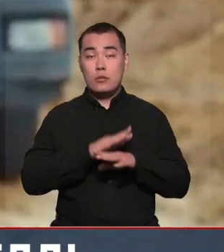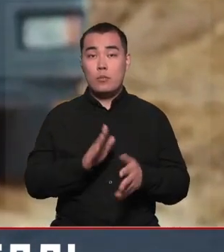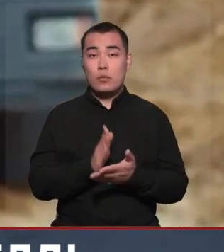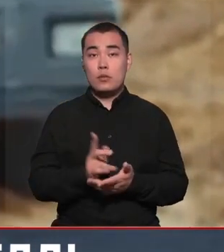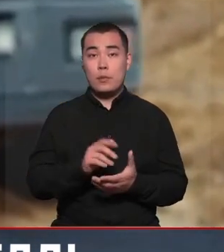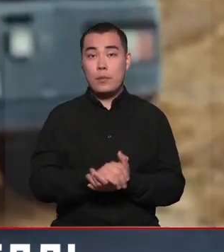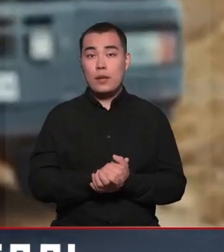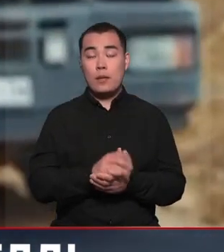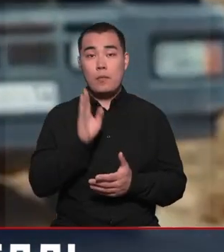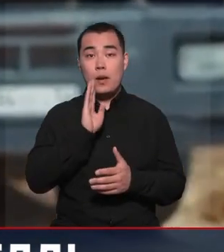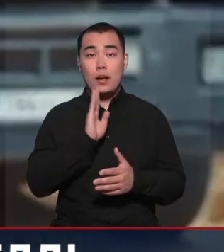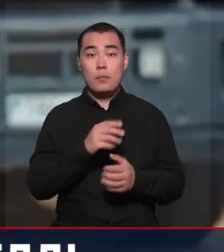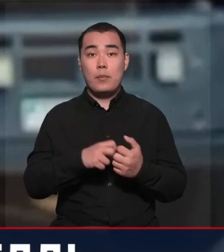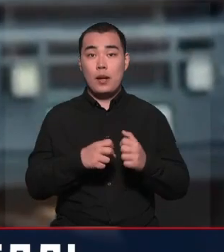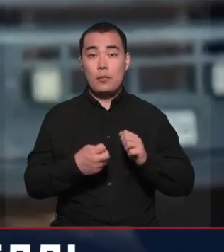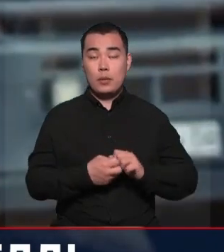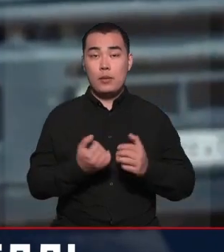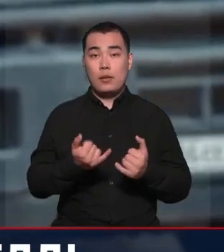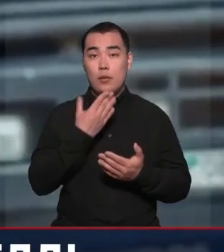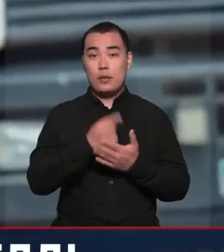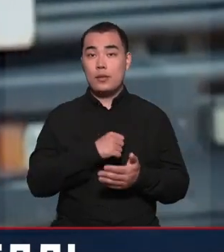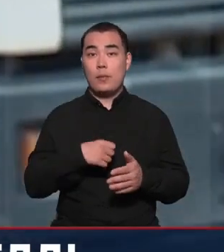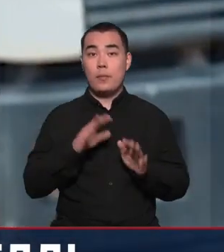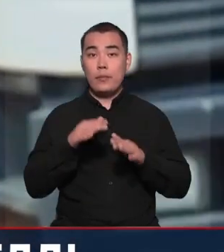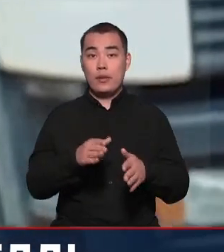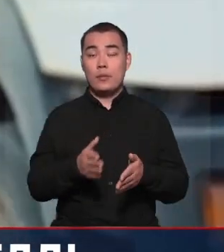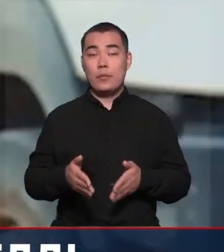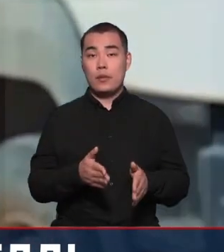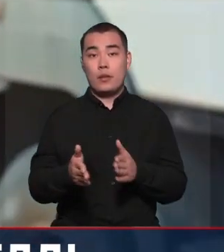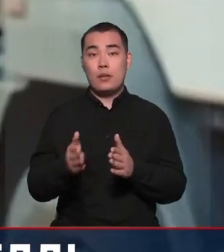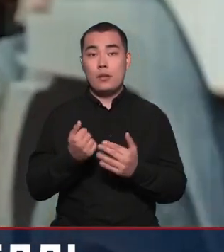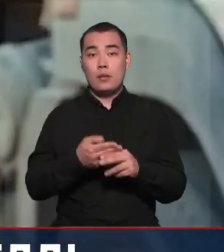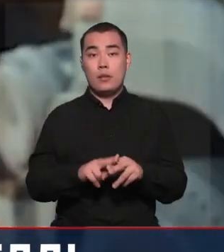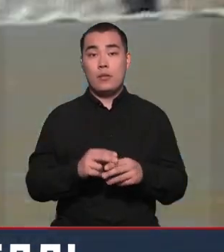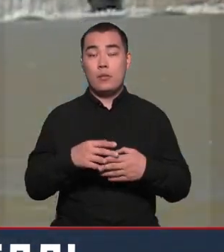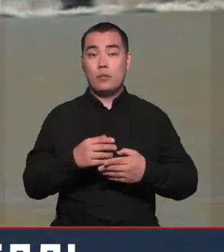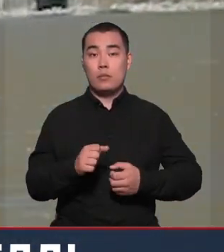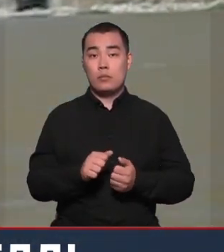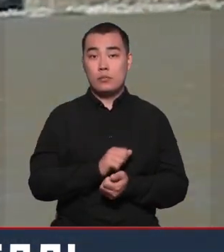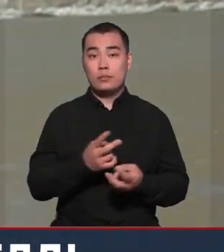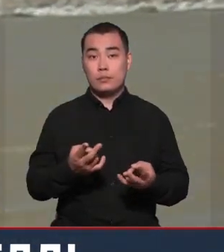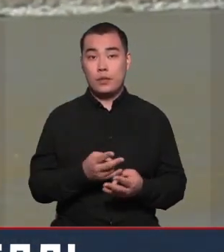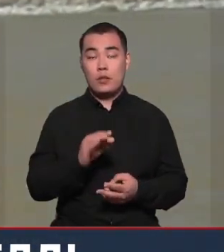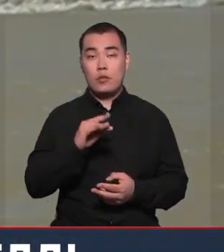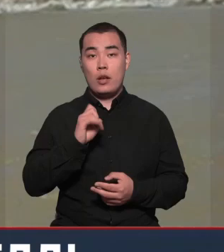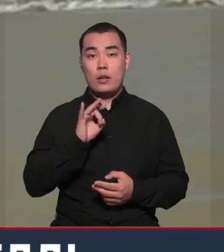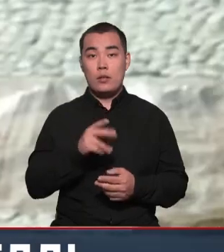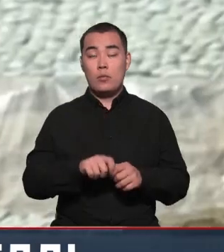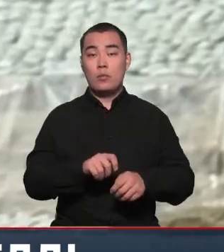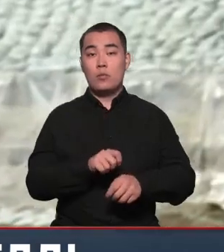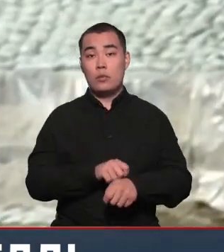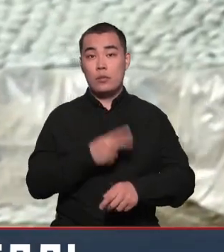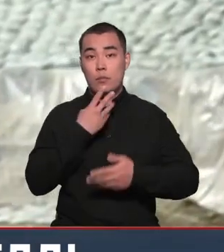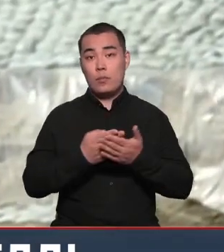Мынау келе жатқан су тасқыны өз ағысымен ағып өтіп кетсін деп тілейміз сол. Жайықтың деңгейі күн сайын